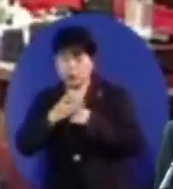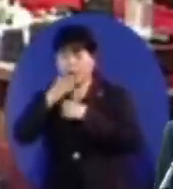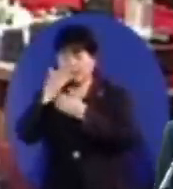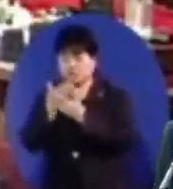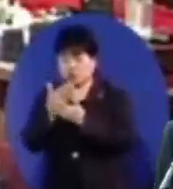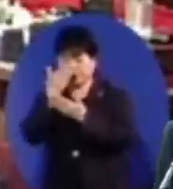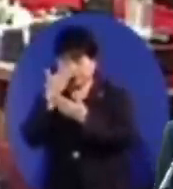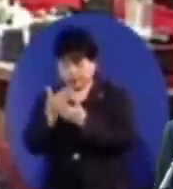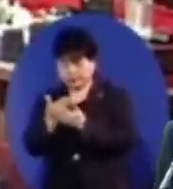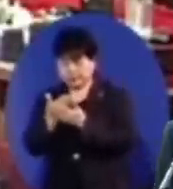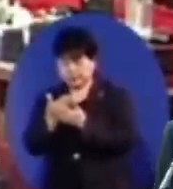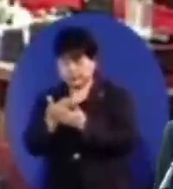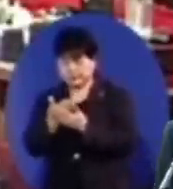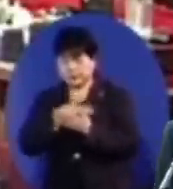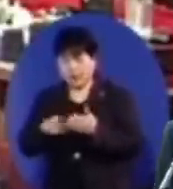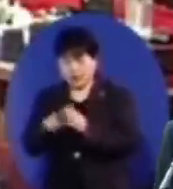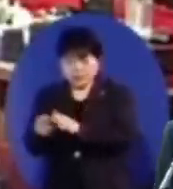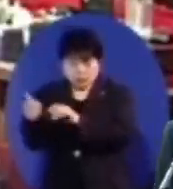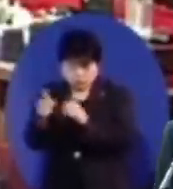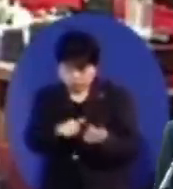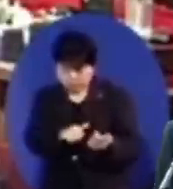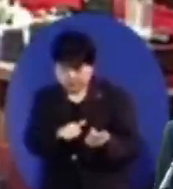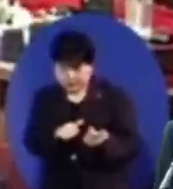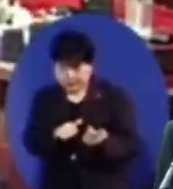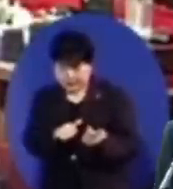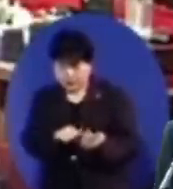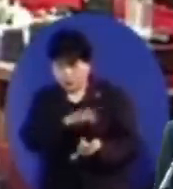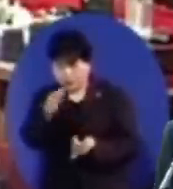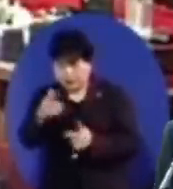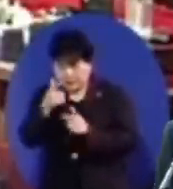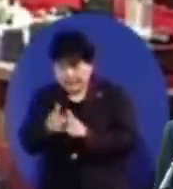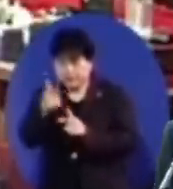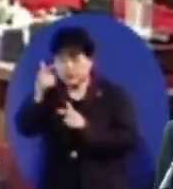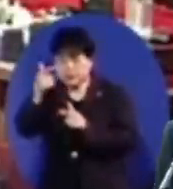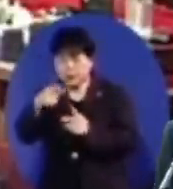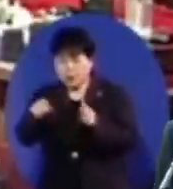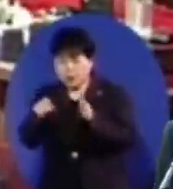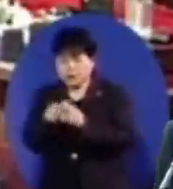도와주시옵소서. 나 위하여 죽으셨으니 우리는